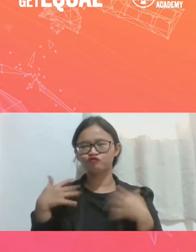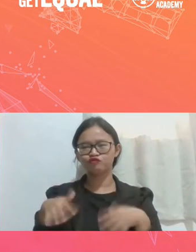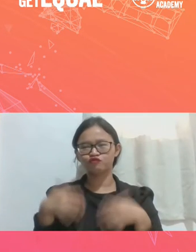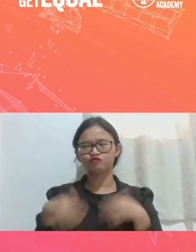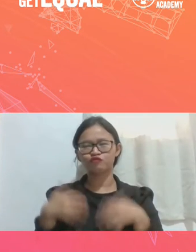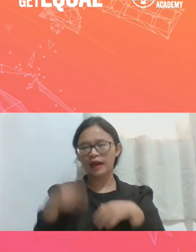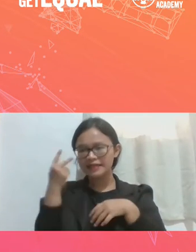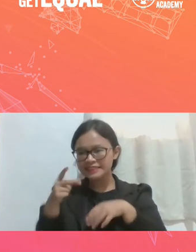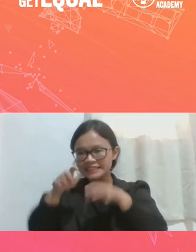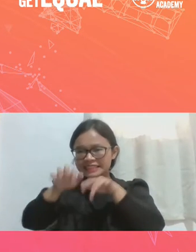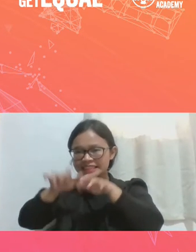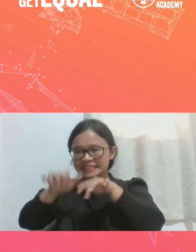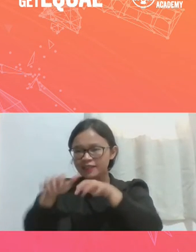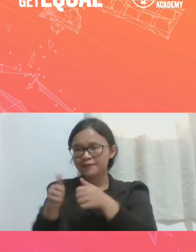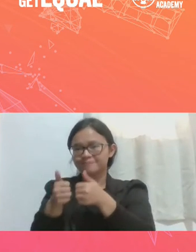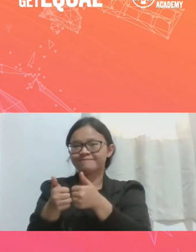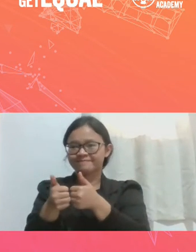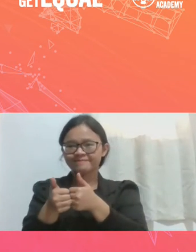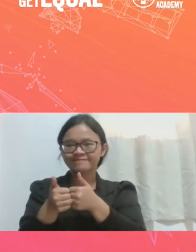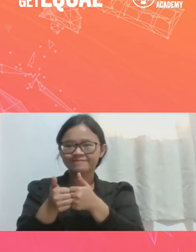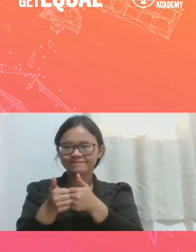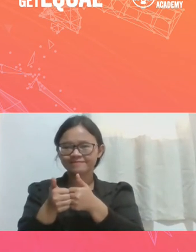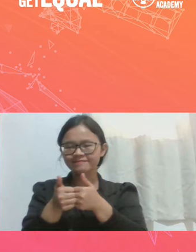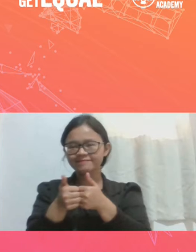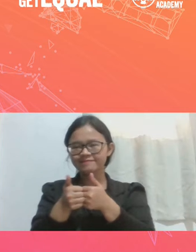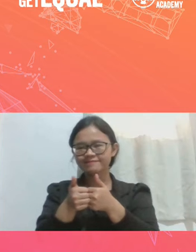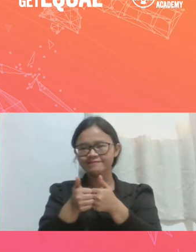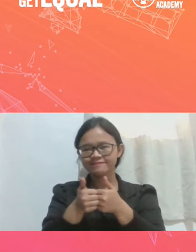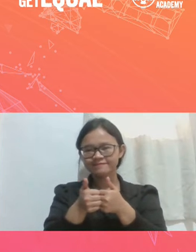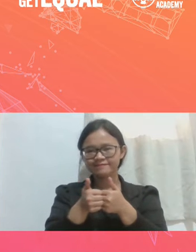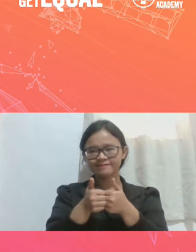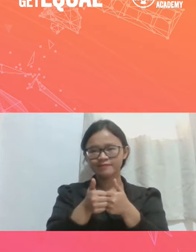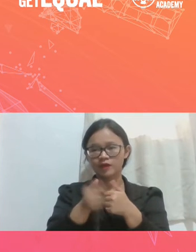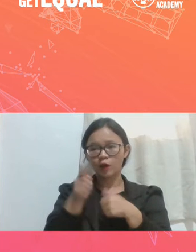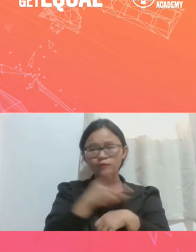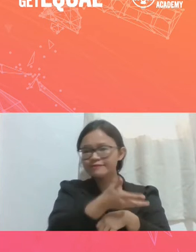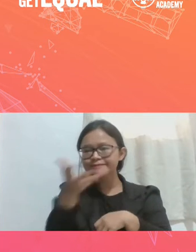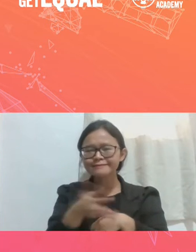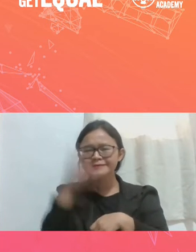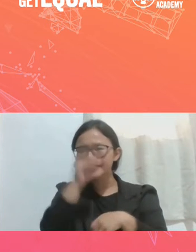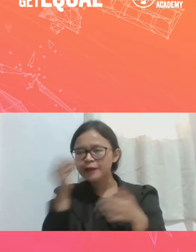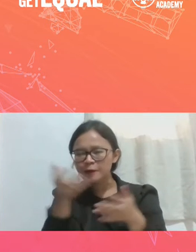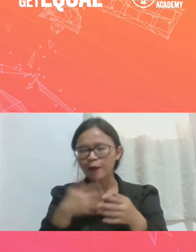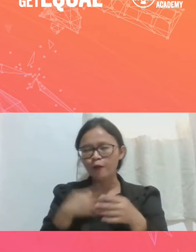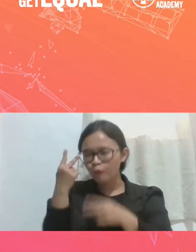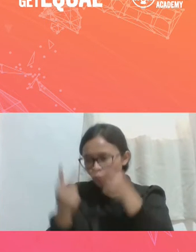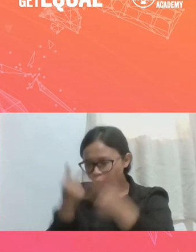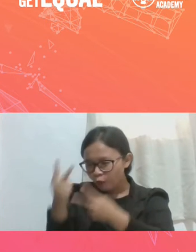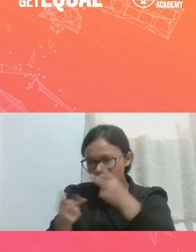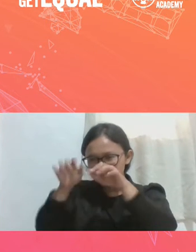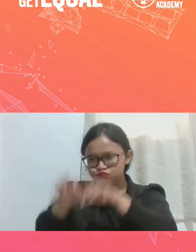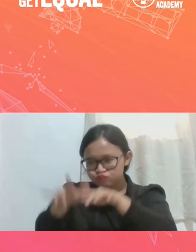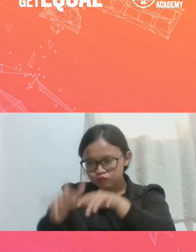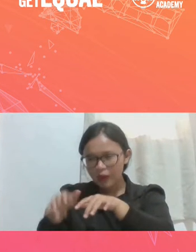di bawah atau menggunakan smartphone di atas. Teman-teman dari berasal dari mana aja, ramai banget ya dari Indonesia bagian barat